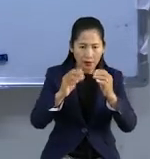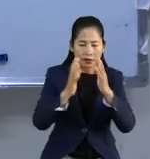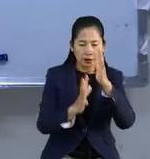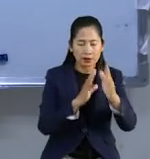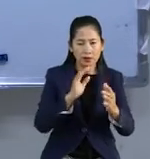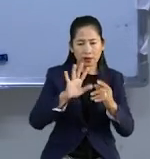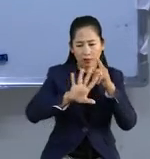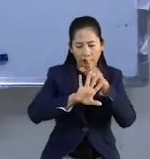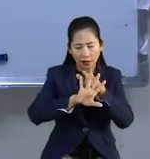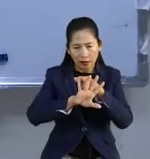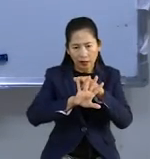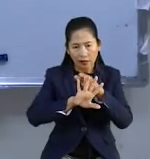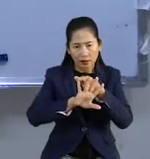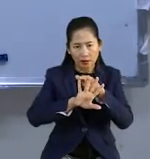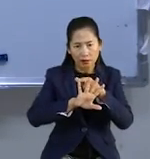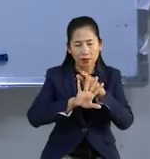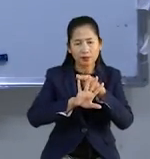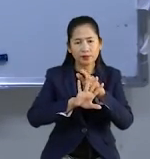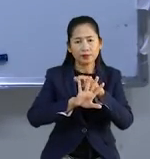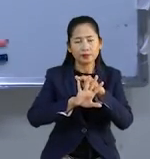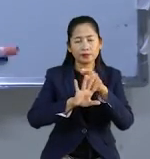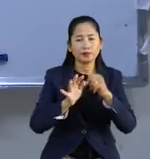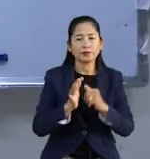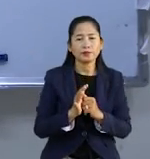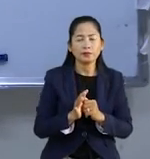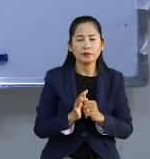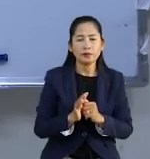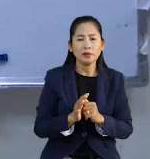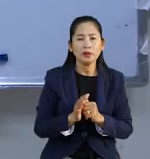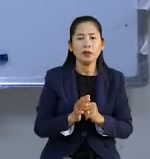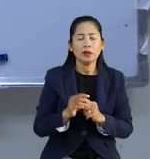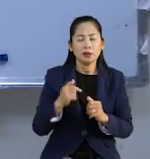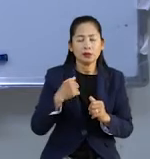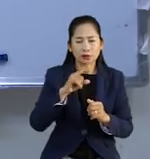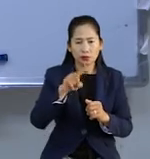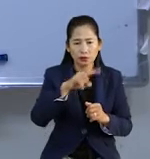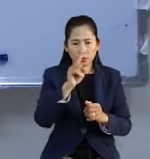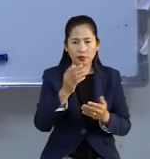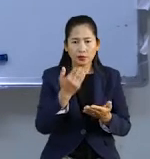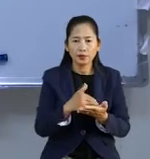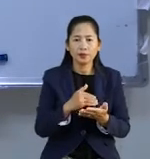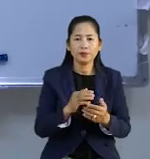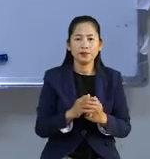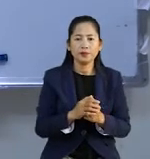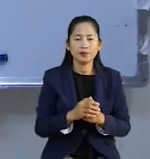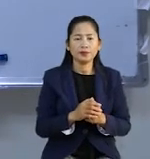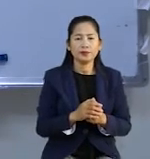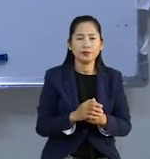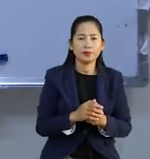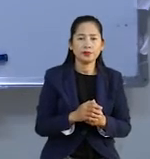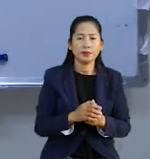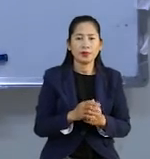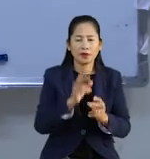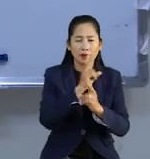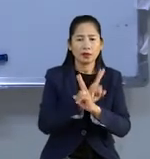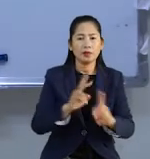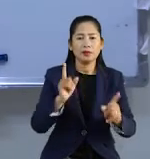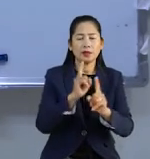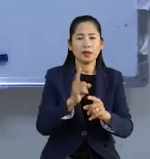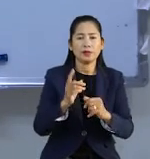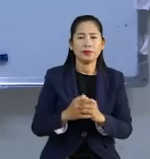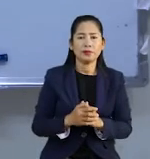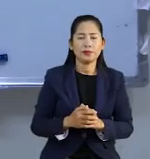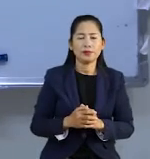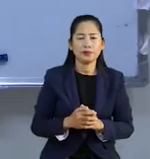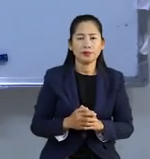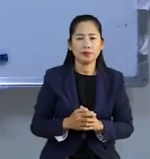ញ្ញាផាត់លើឬយើងហៅថាសង្យោគសញ្ញាតោះអញ្ចឹងលោកគ្រូសូមសួរកូនឡើងវិញបន្តិចណាត្រៀមឆ្លើយនៅសំណួររបស់លោក